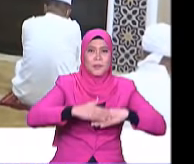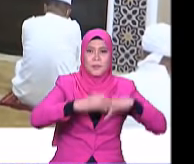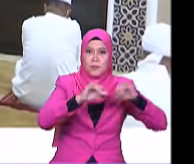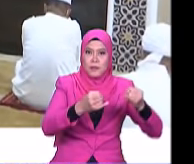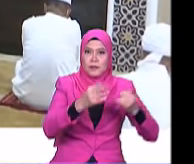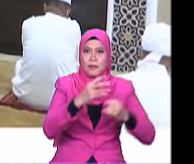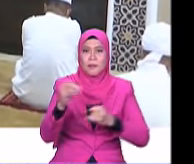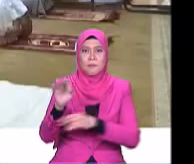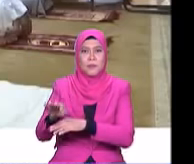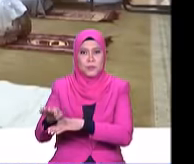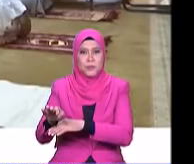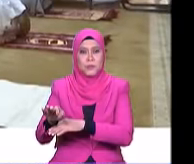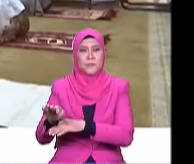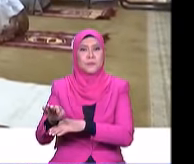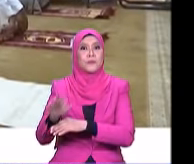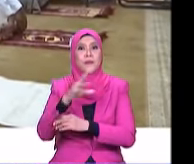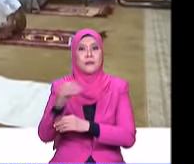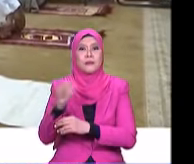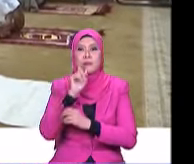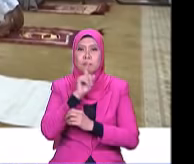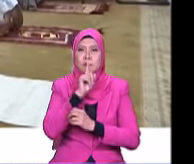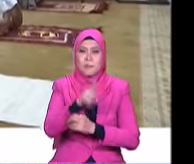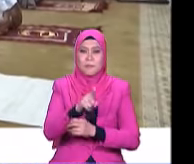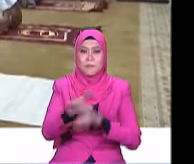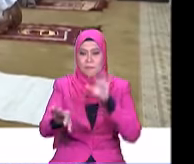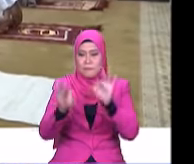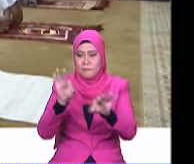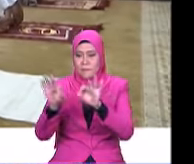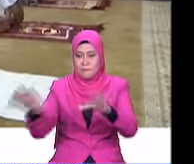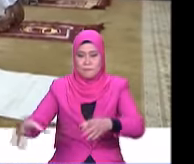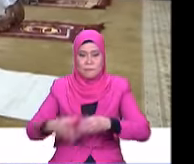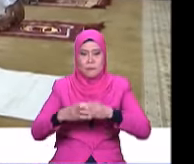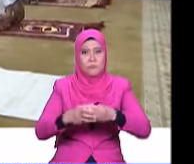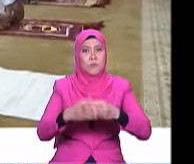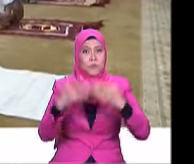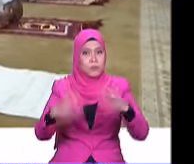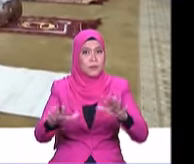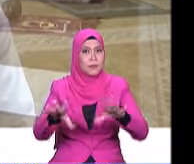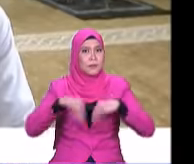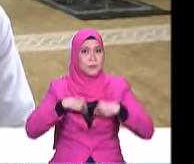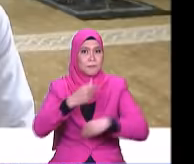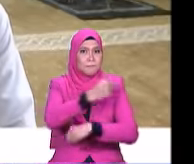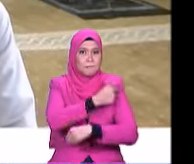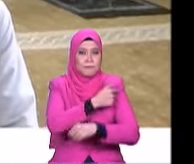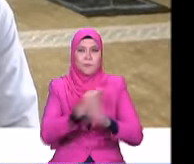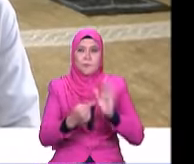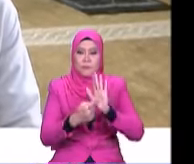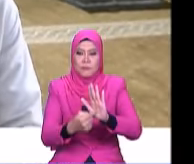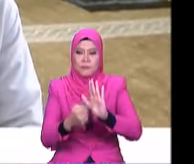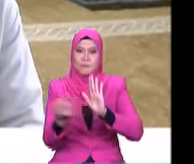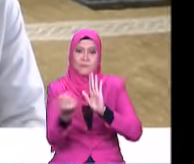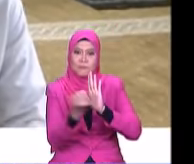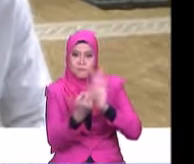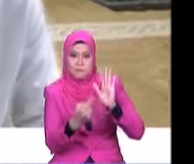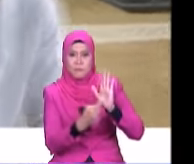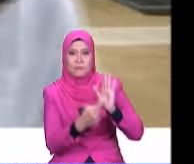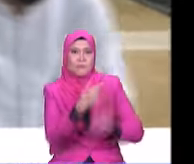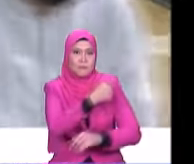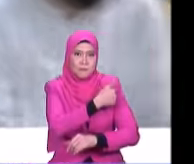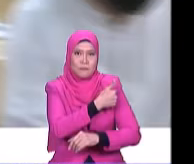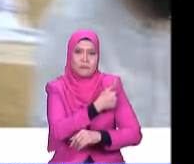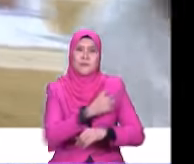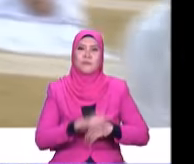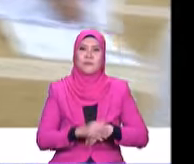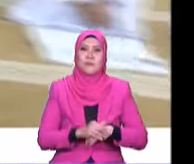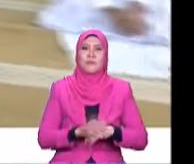solat fardu, di samping memastikan jemaah terpilih telah menerima vaksin dengan mengemukakan sijil suntikan vaksin. Jemaah